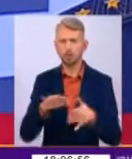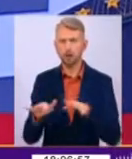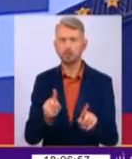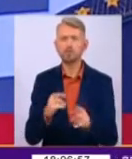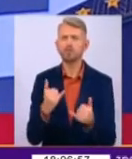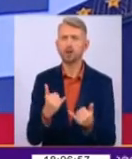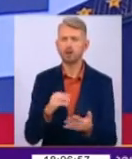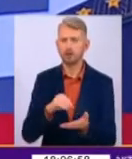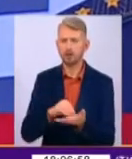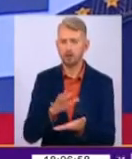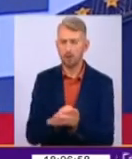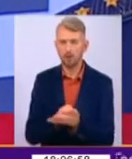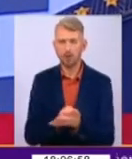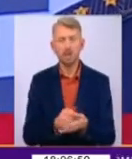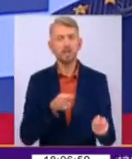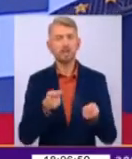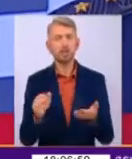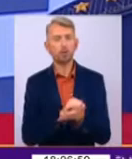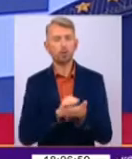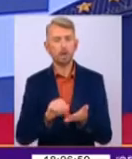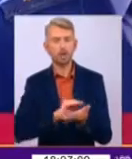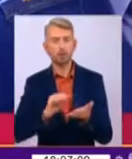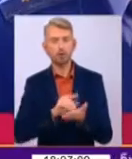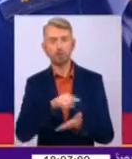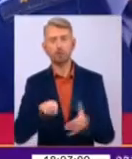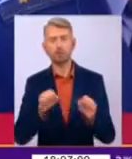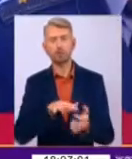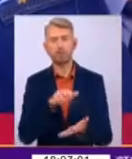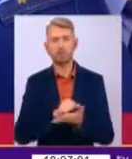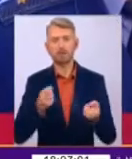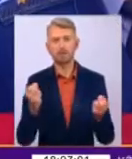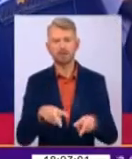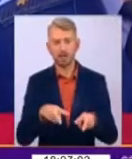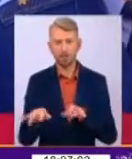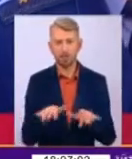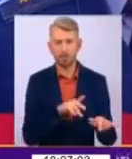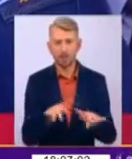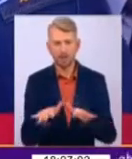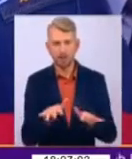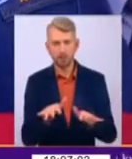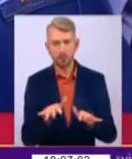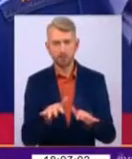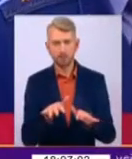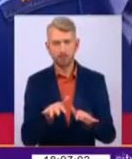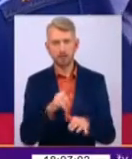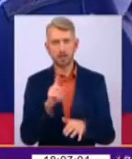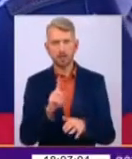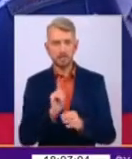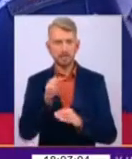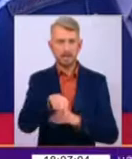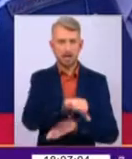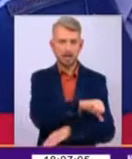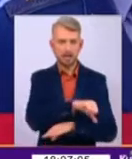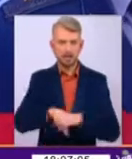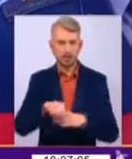Ну, прописано в керівних документах, що вони можуть займатися спеціальними операціями за лінії,